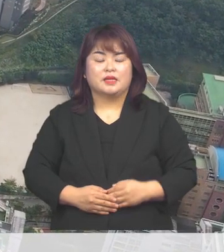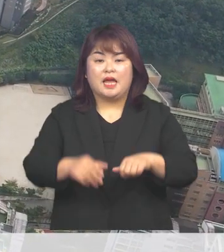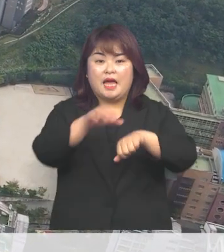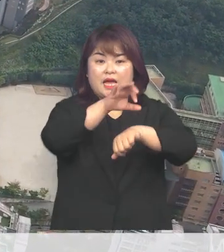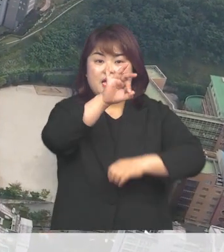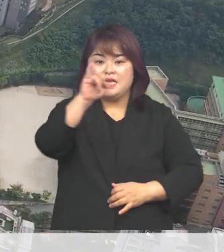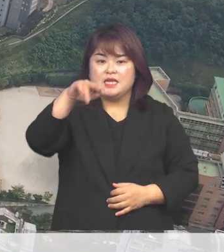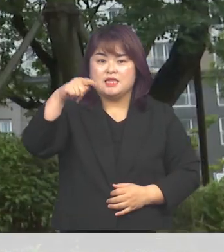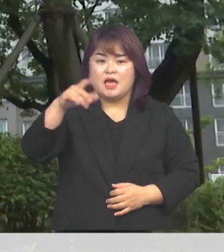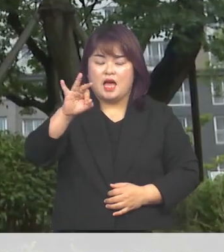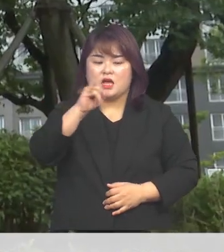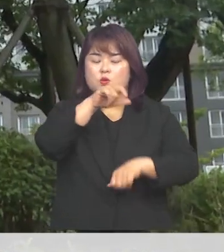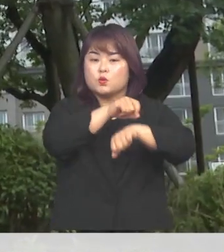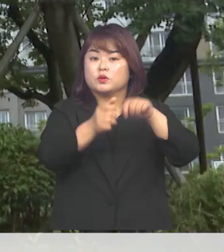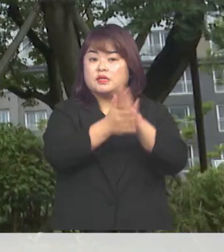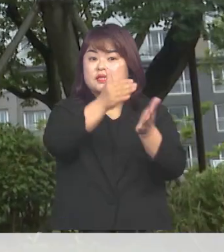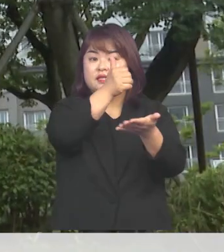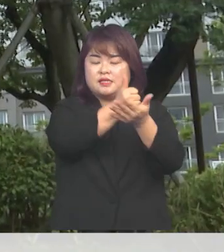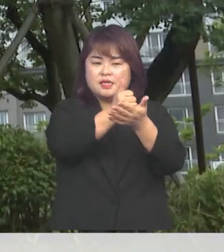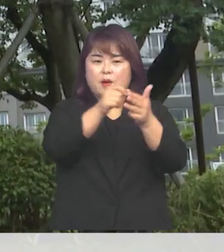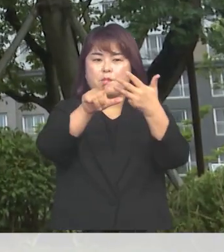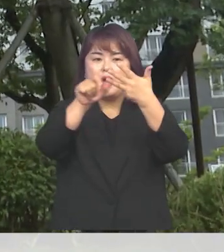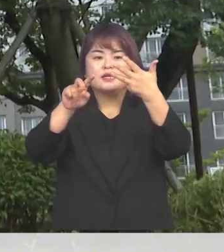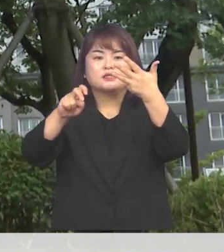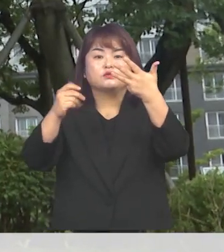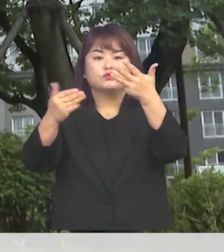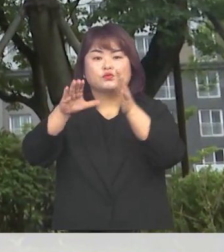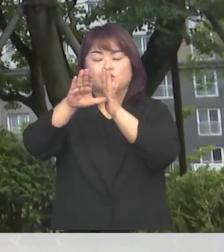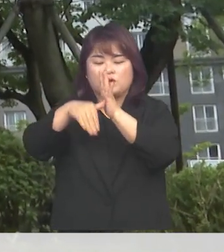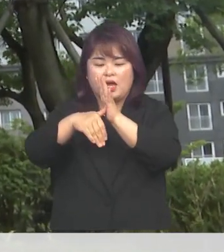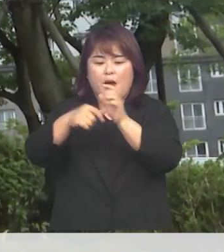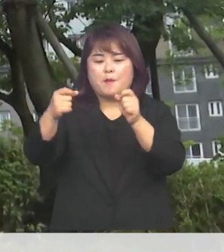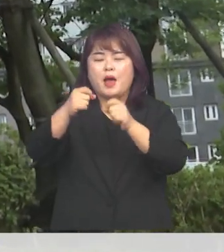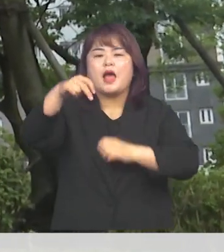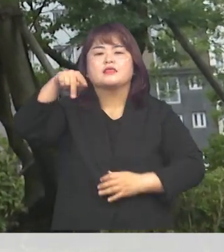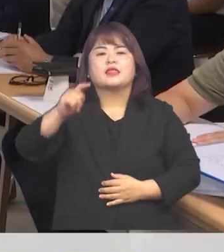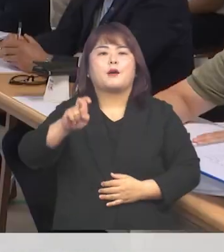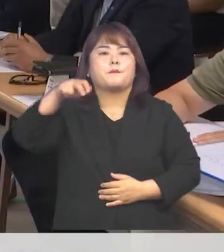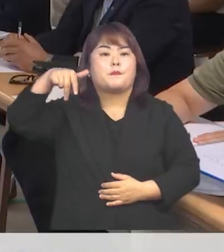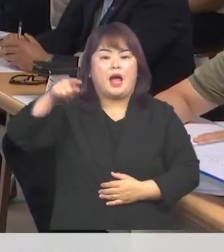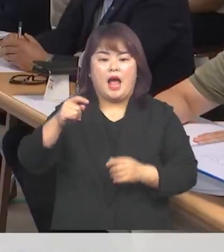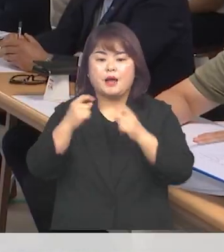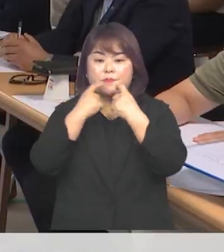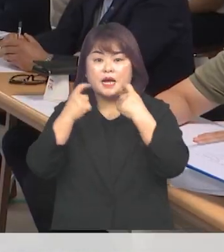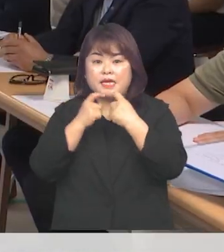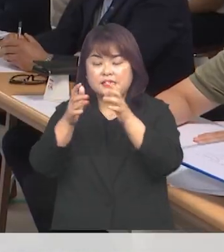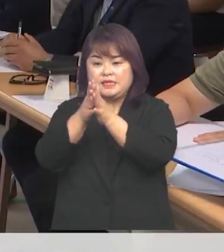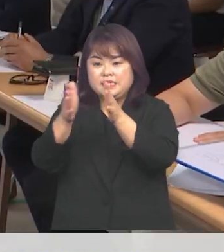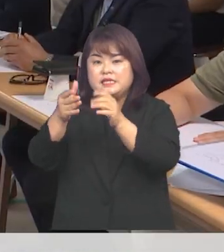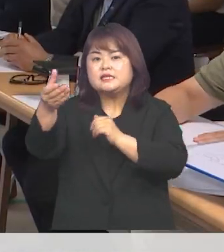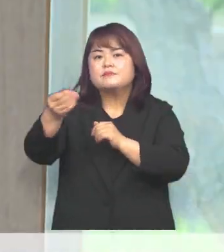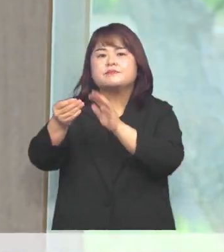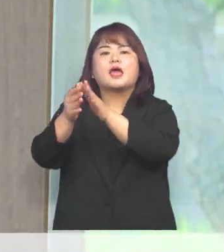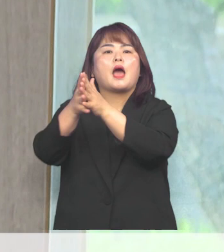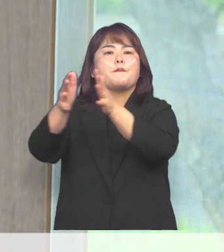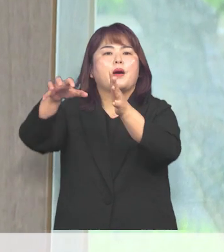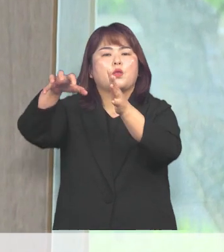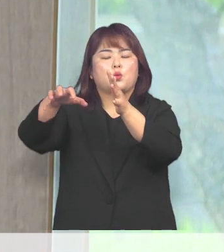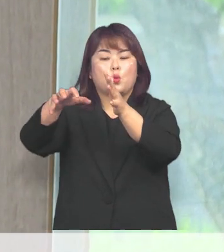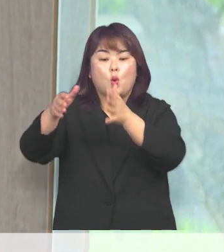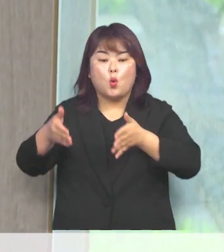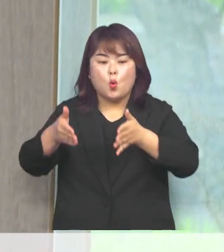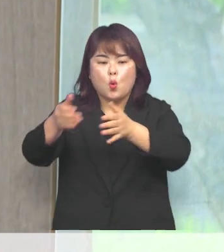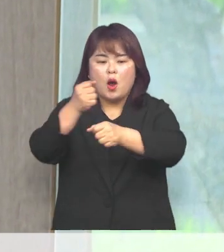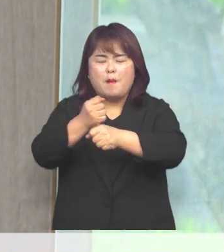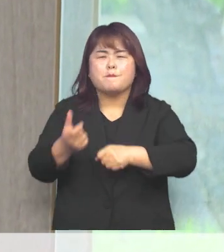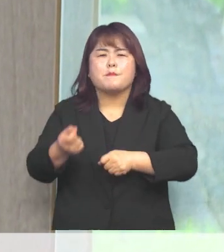이상일 용인특례시장은 29일 처인구 3가동 1원 민간 임대주택을 찾아 진출입로 문제 해결을 위해 도로 개설에